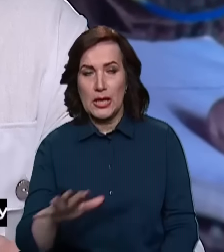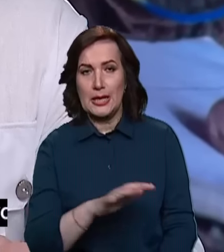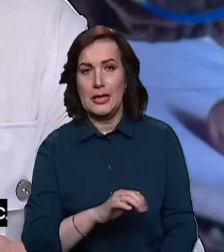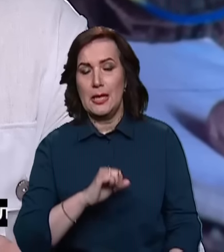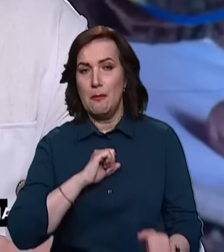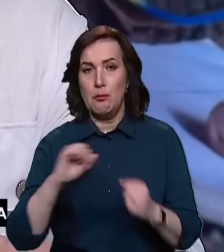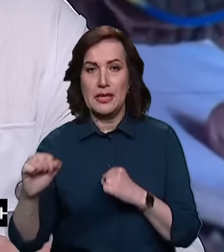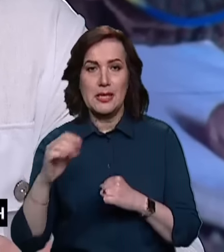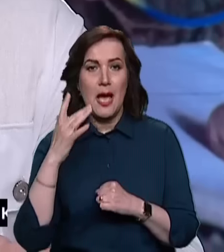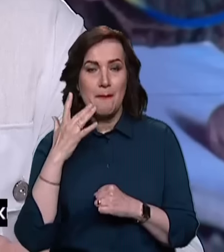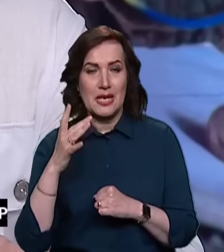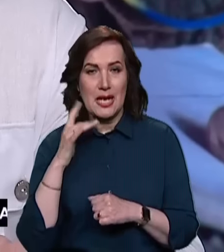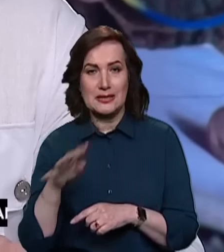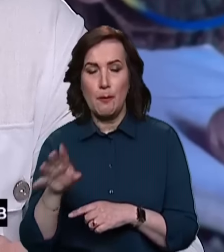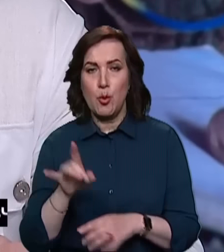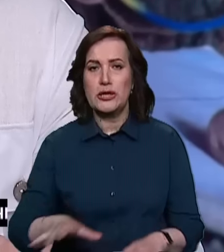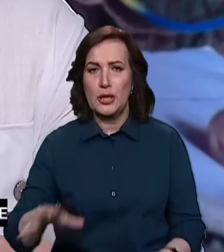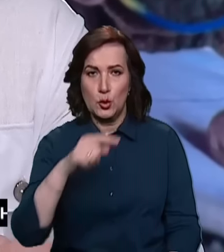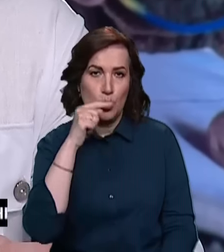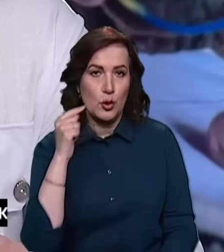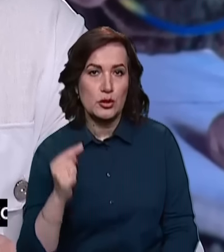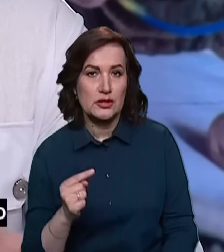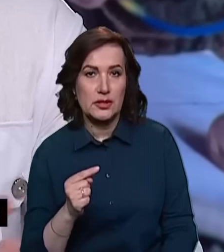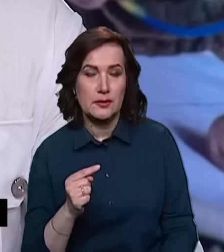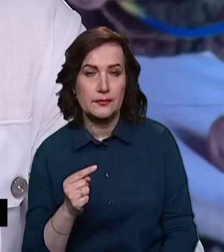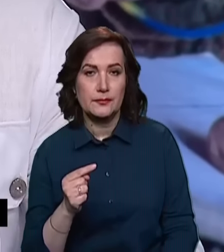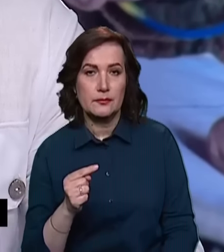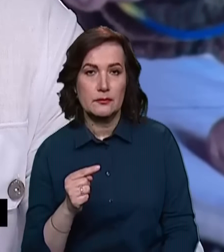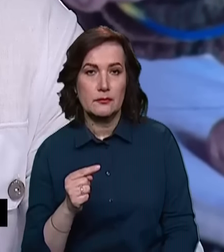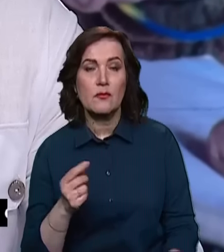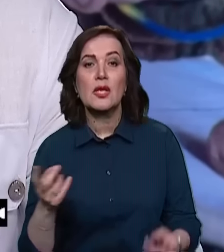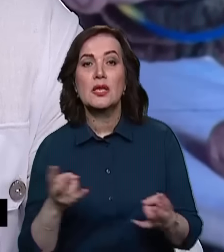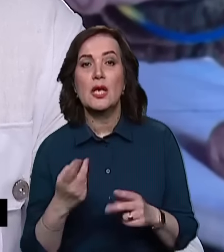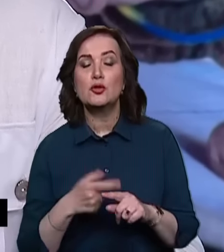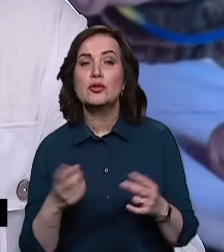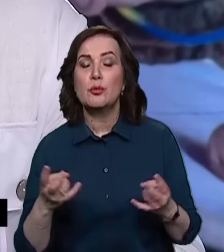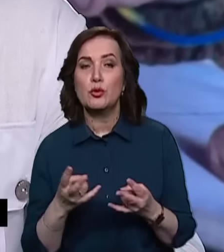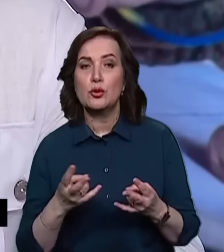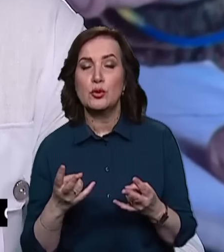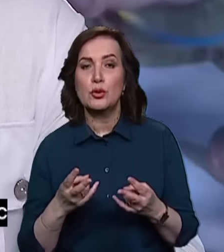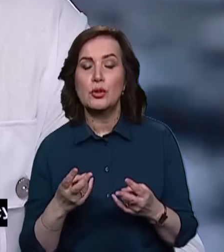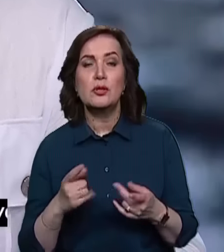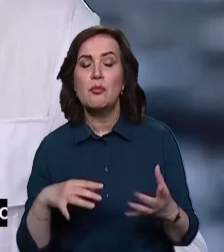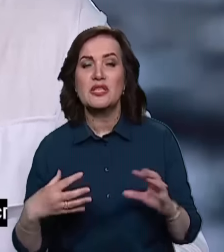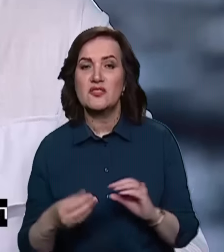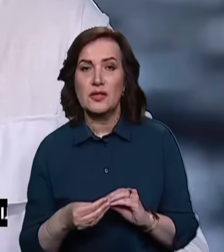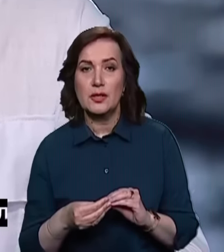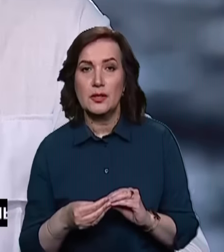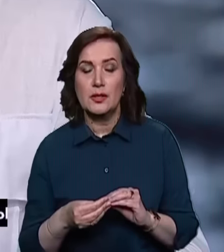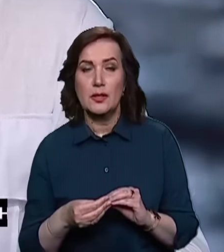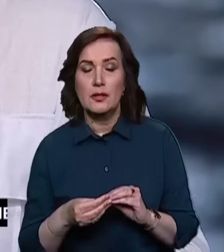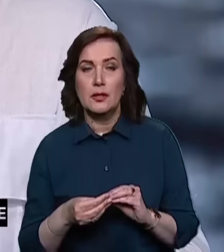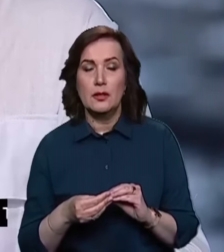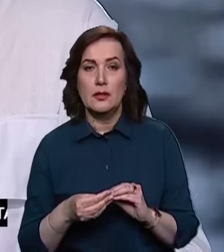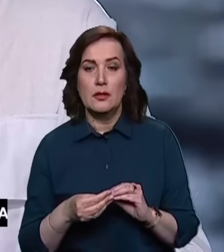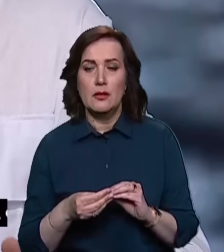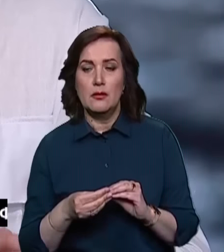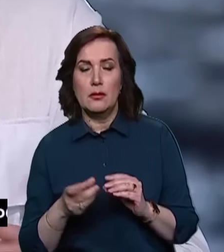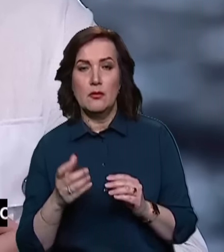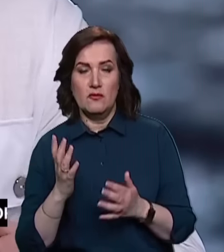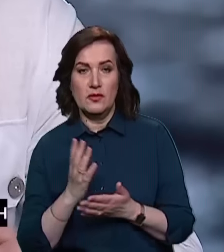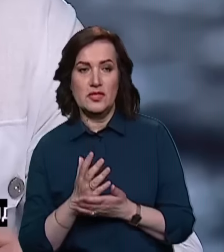бити американськими атаканцями по території Російської Федерації. Для чого це потрібно, для чого це призведе? От концентруються